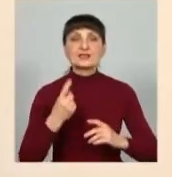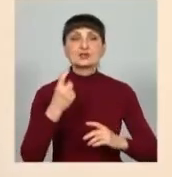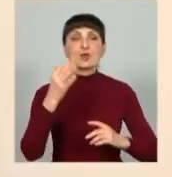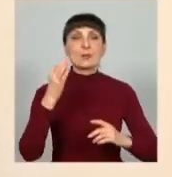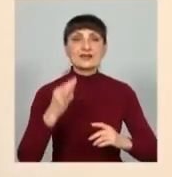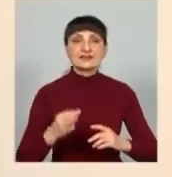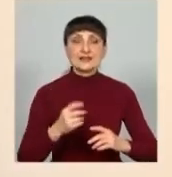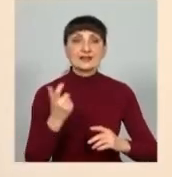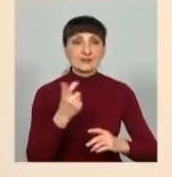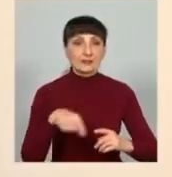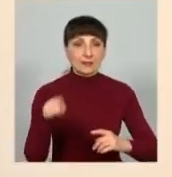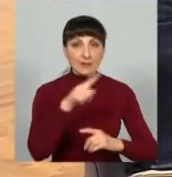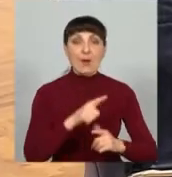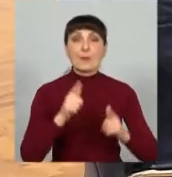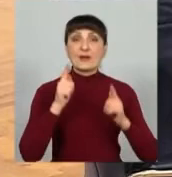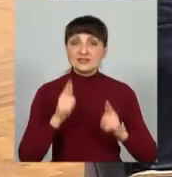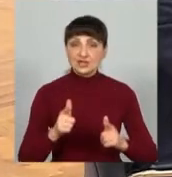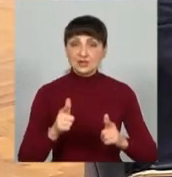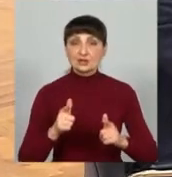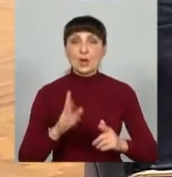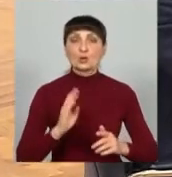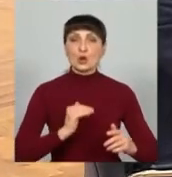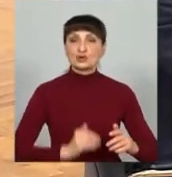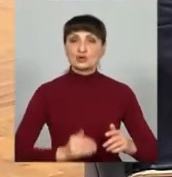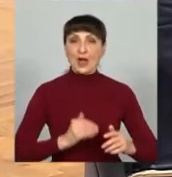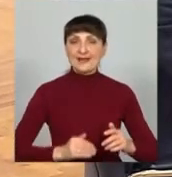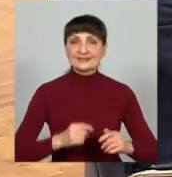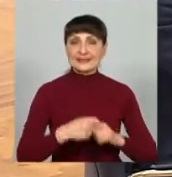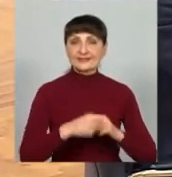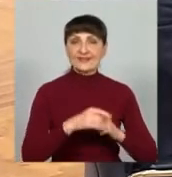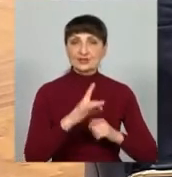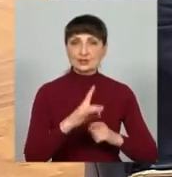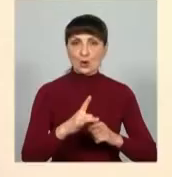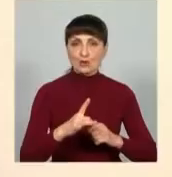100% собственников поддержат привлечение частного инвестора.